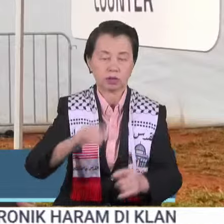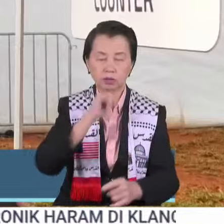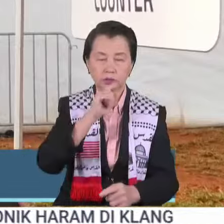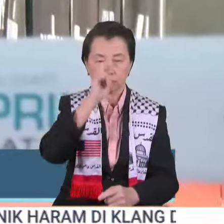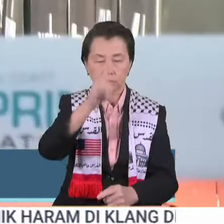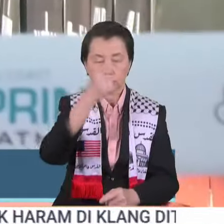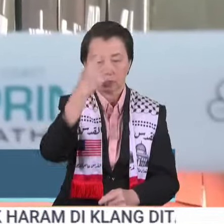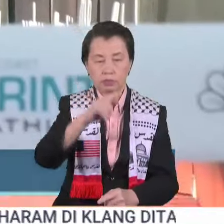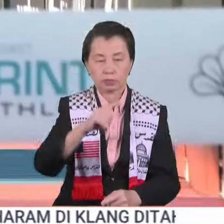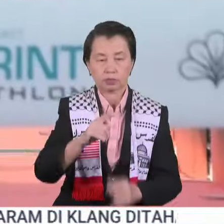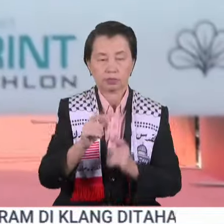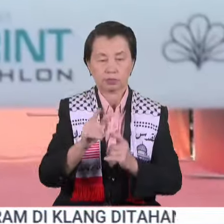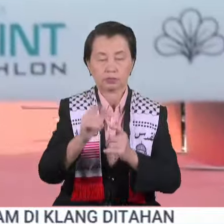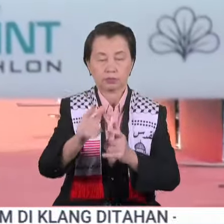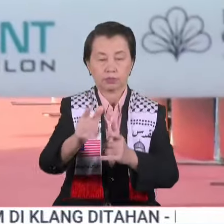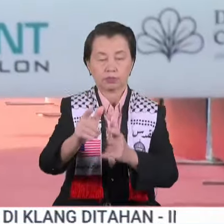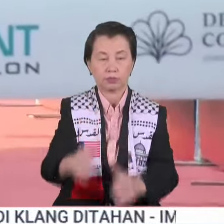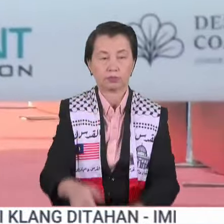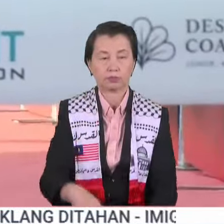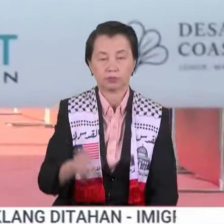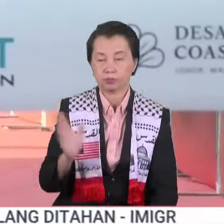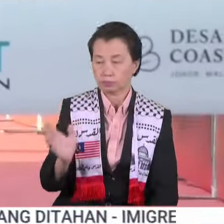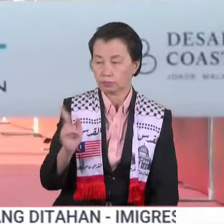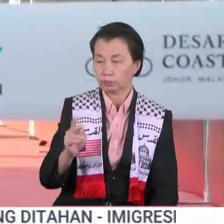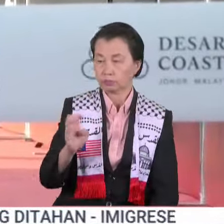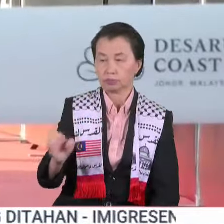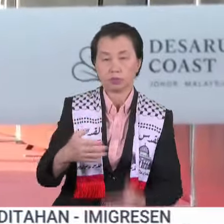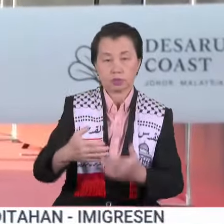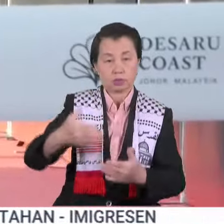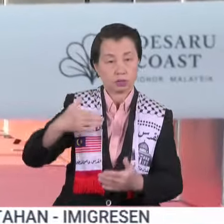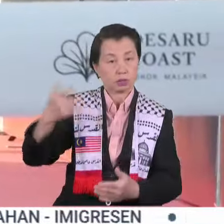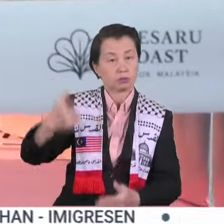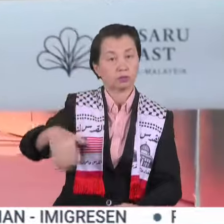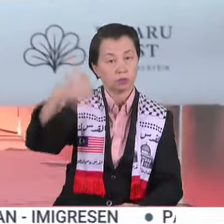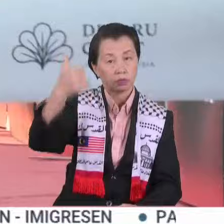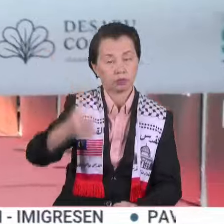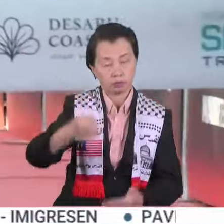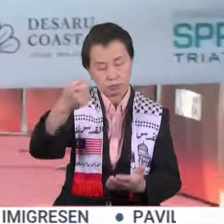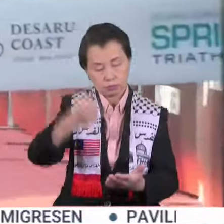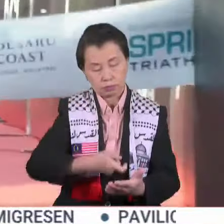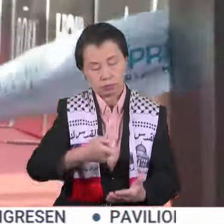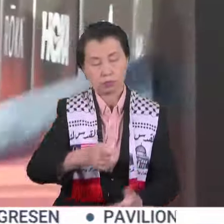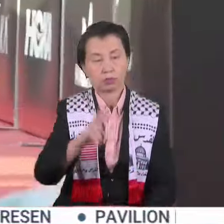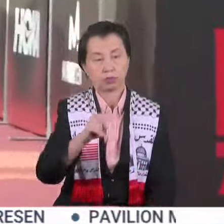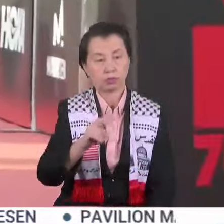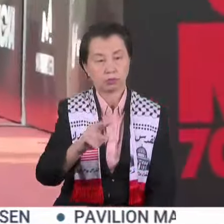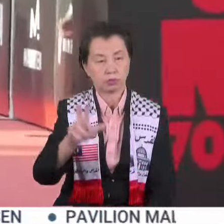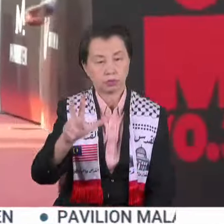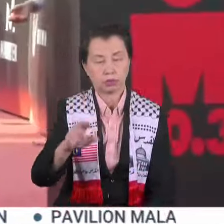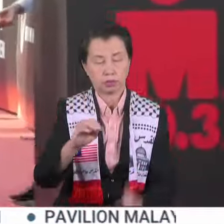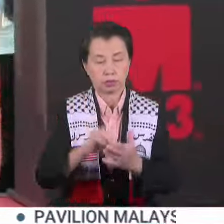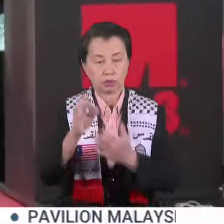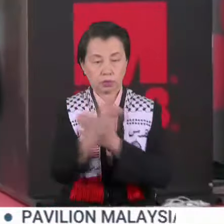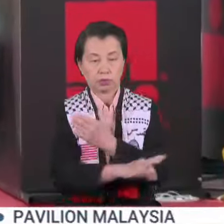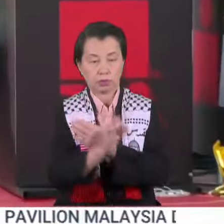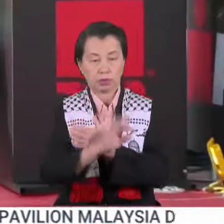run. Ki Yi sebelum ini dinobatkan juara dalam kejohanan duathlon kebangsaan 2023 di Negeri Sembilan